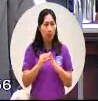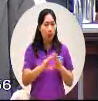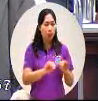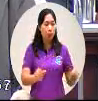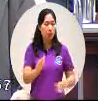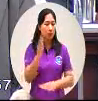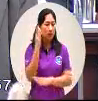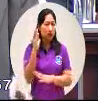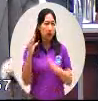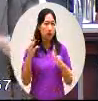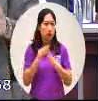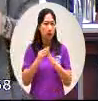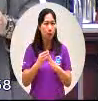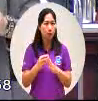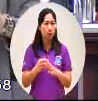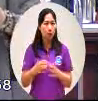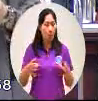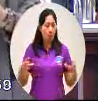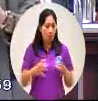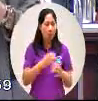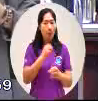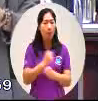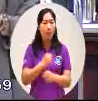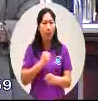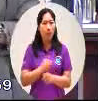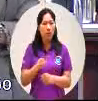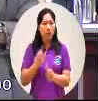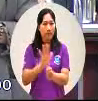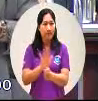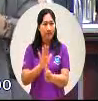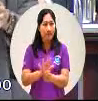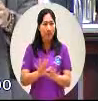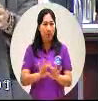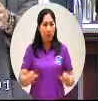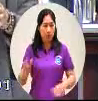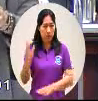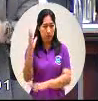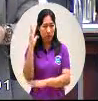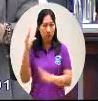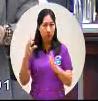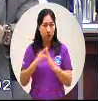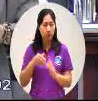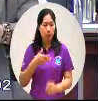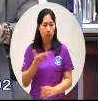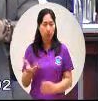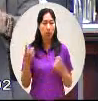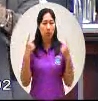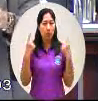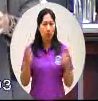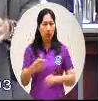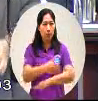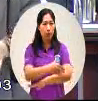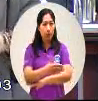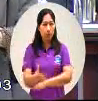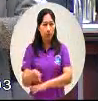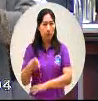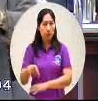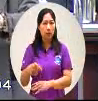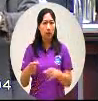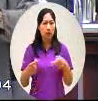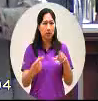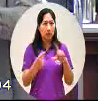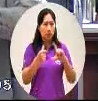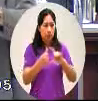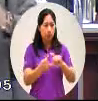来协助地政局，让我们的盐乡，我们盐乡的区公所，我们在这个部分地